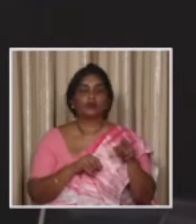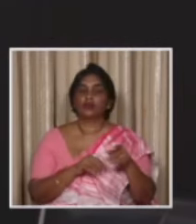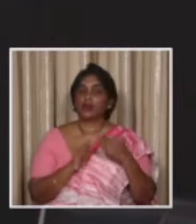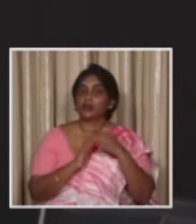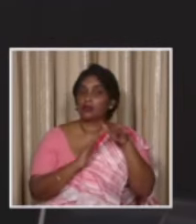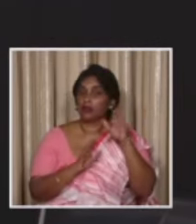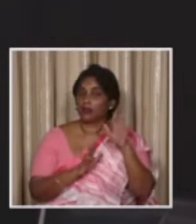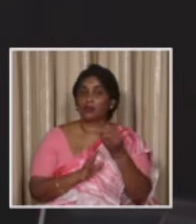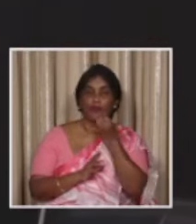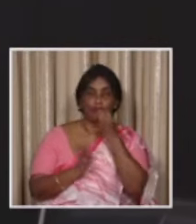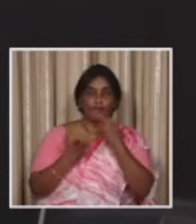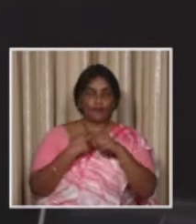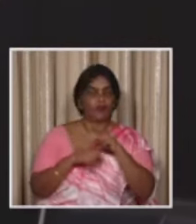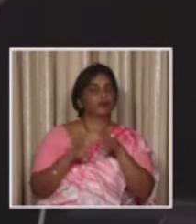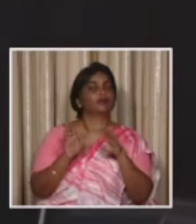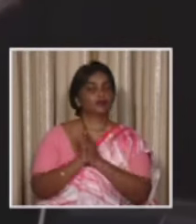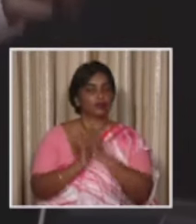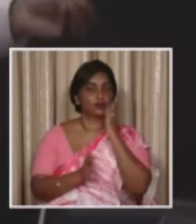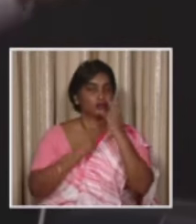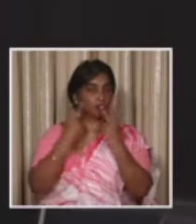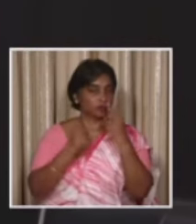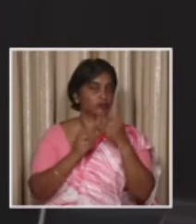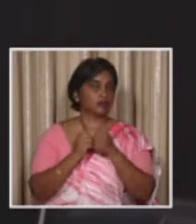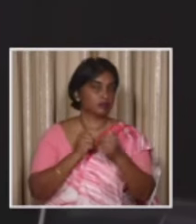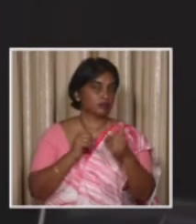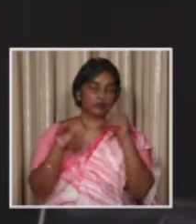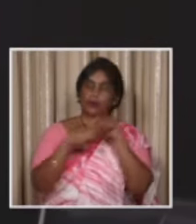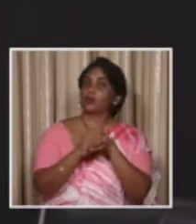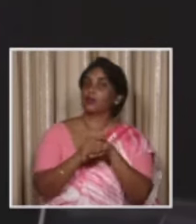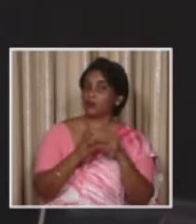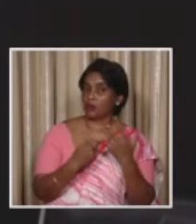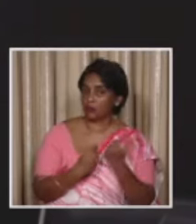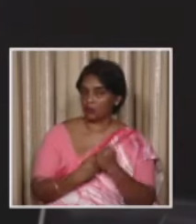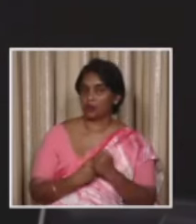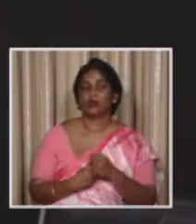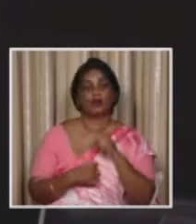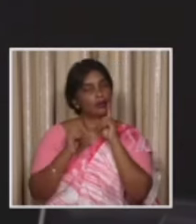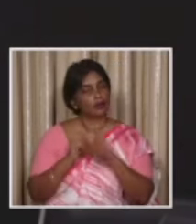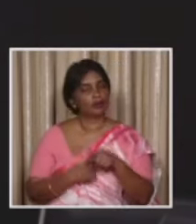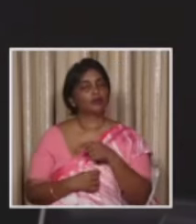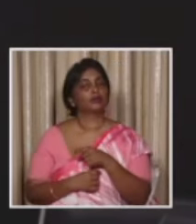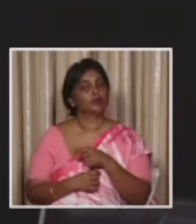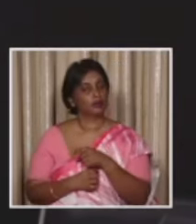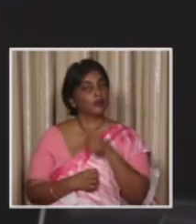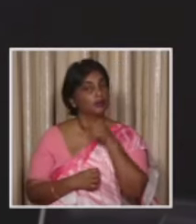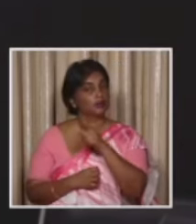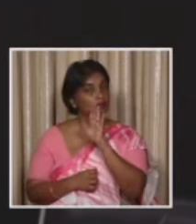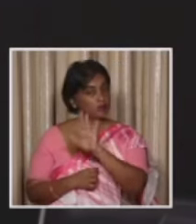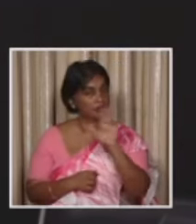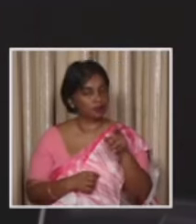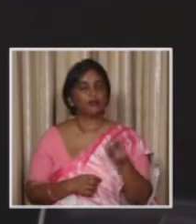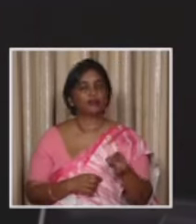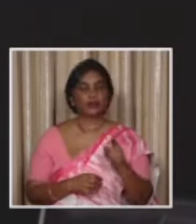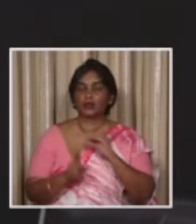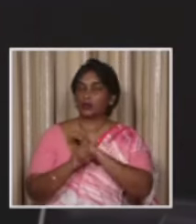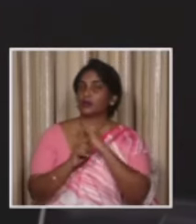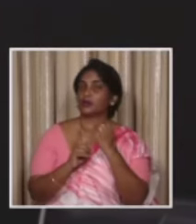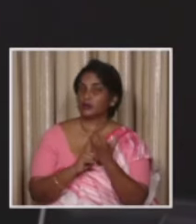ගමේ තියෙන ආහාර පාන ටික ඒ සංචාරක ව්‍යාපාරය සඳහා ඇතුල් වෙන්න ඕන. ඒ වගේම ඒ අයගේ